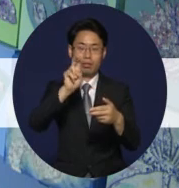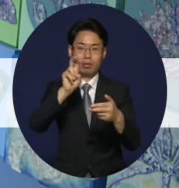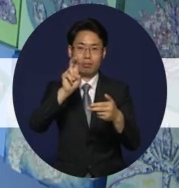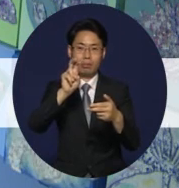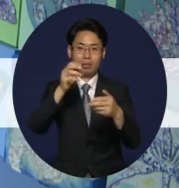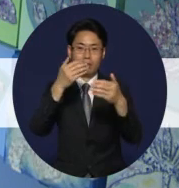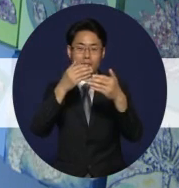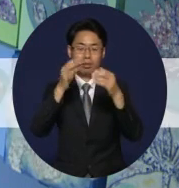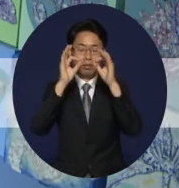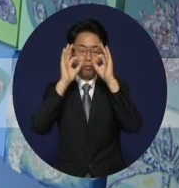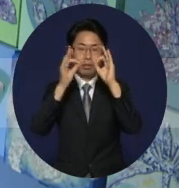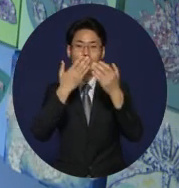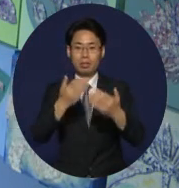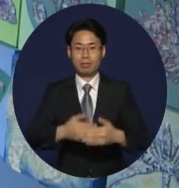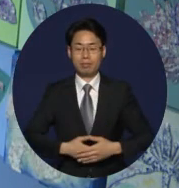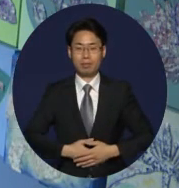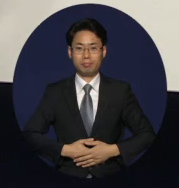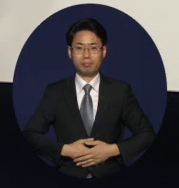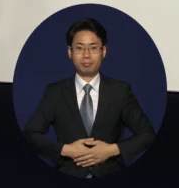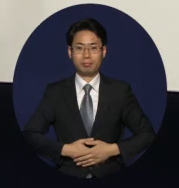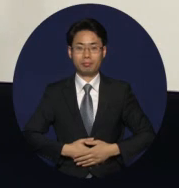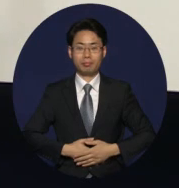20여 점을 만나볼 수 있습니다.